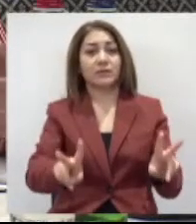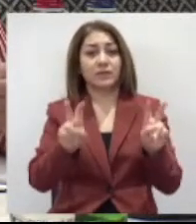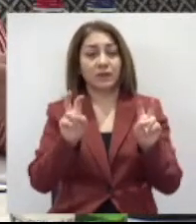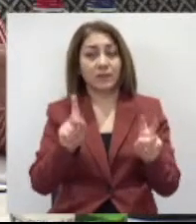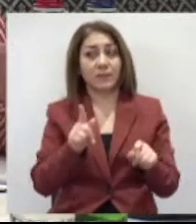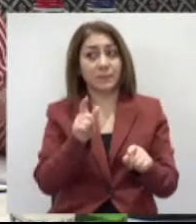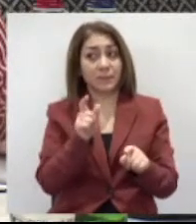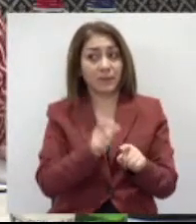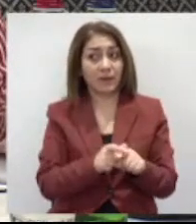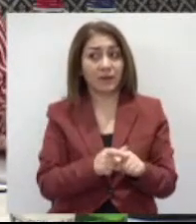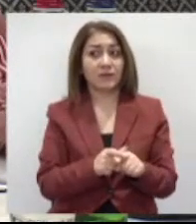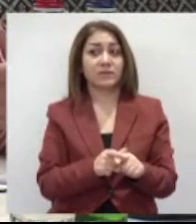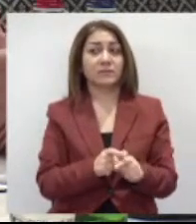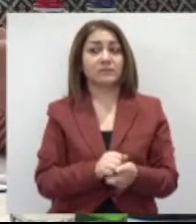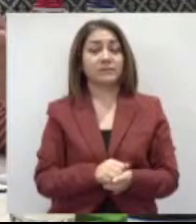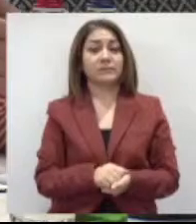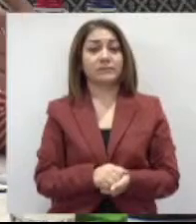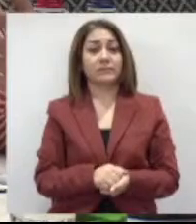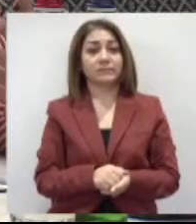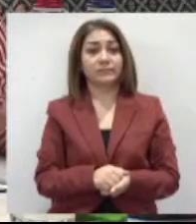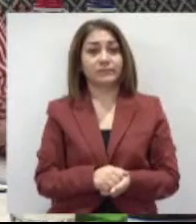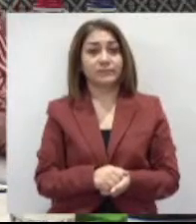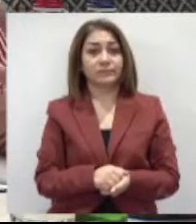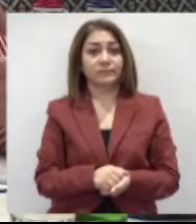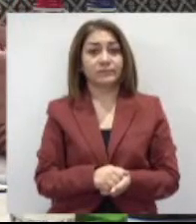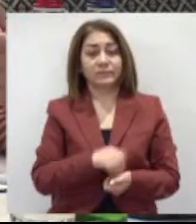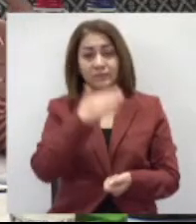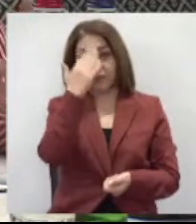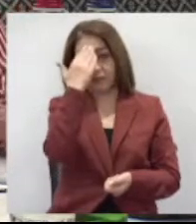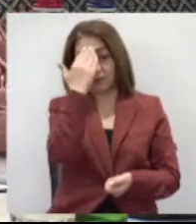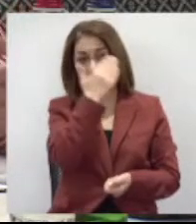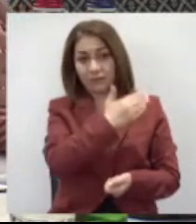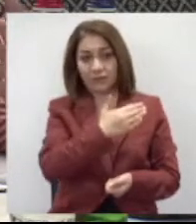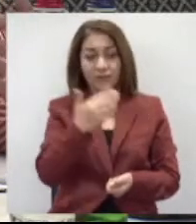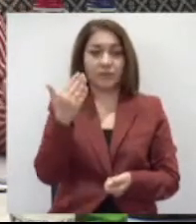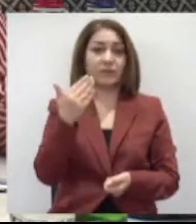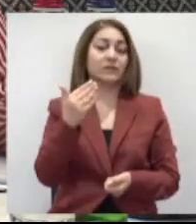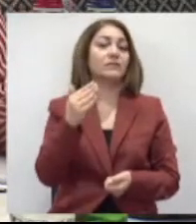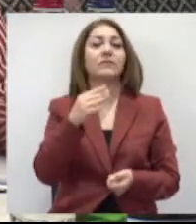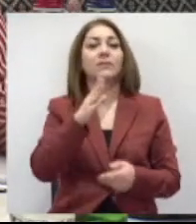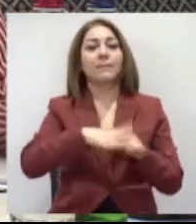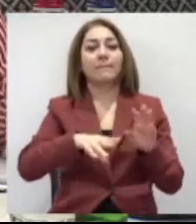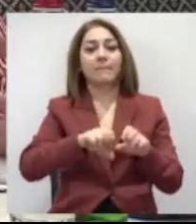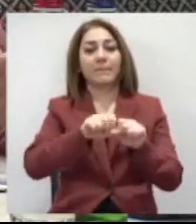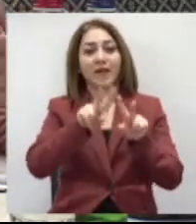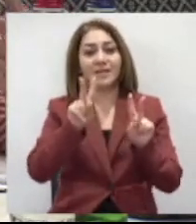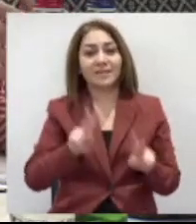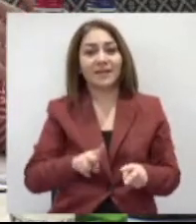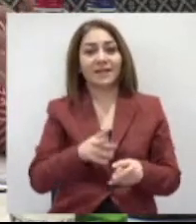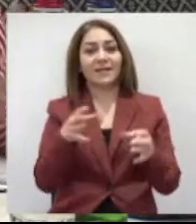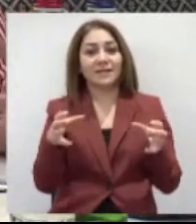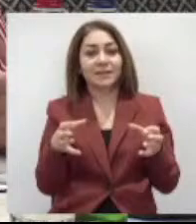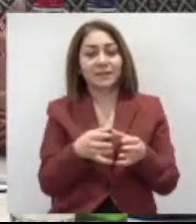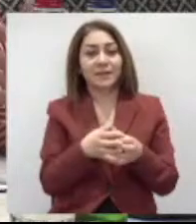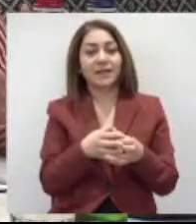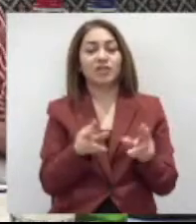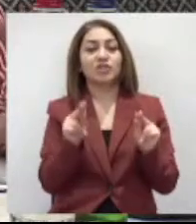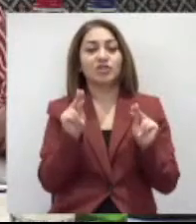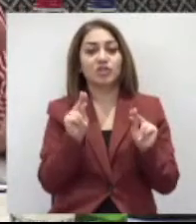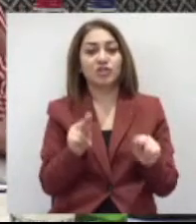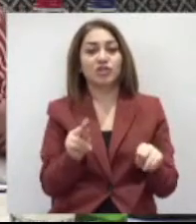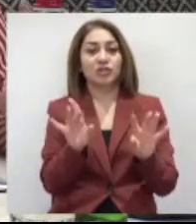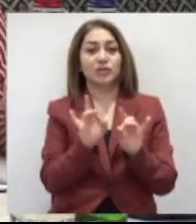որը ինձ թվում է նաեւ շատ կարեւոր է, հանրության, հասարակության, մասնագիտական հանրությանը